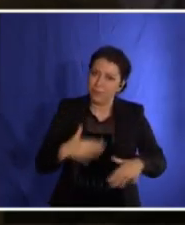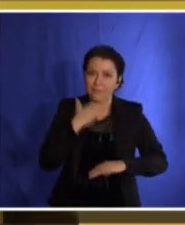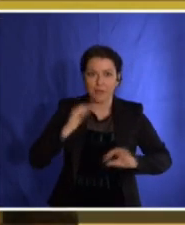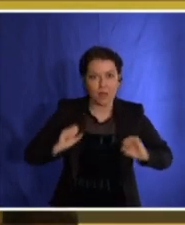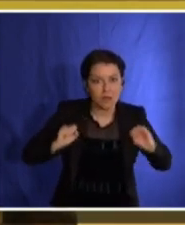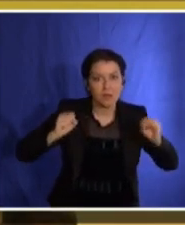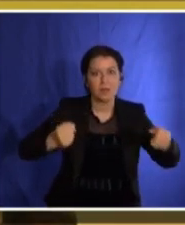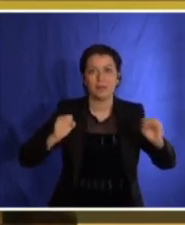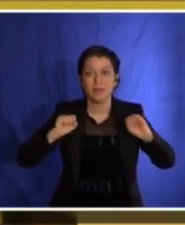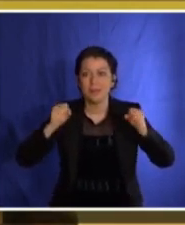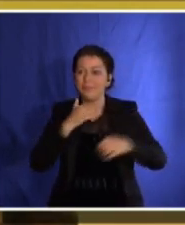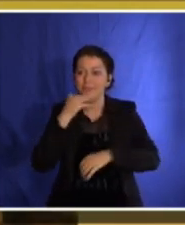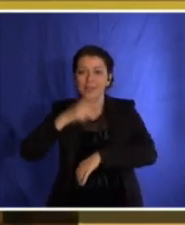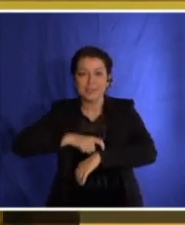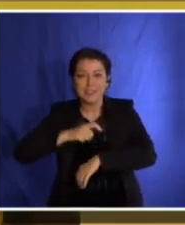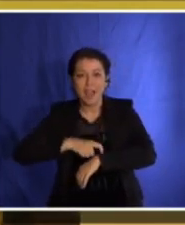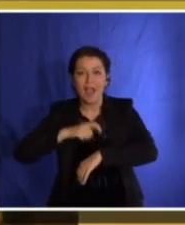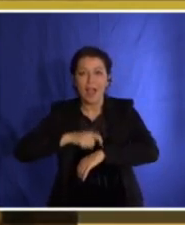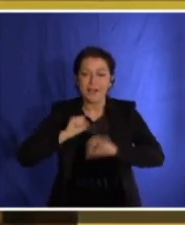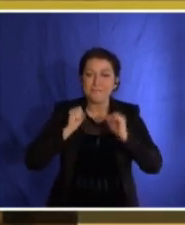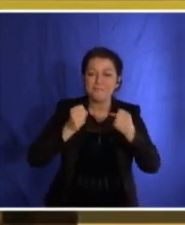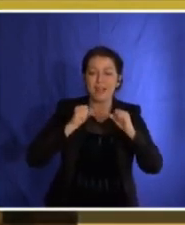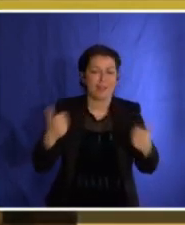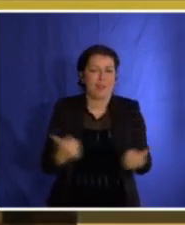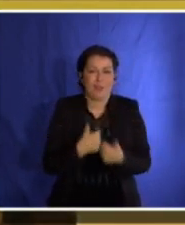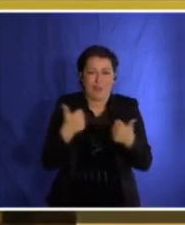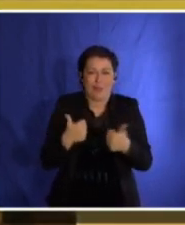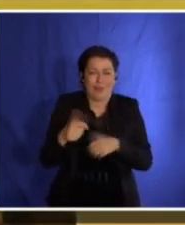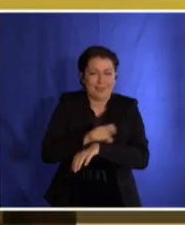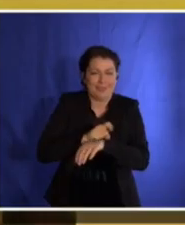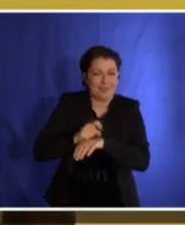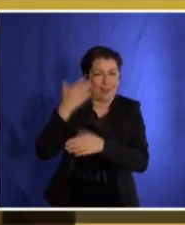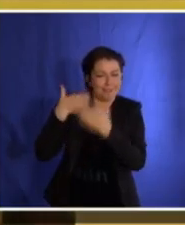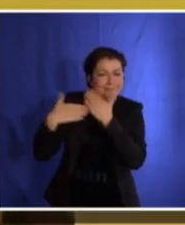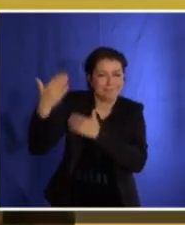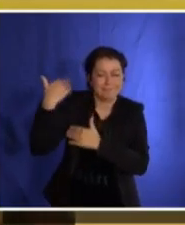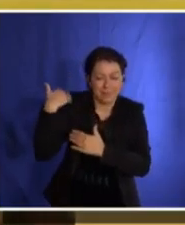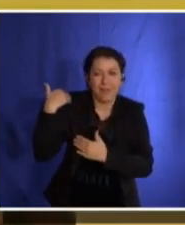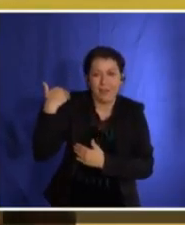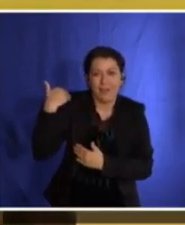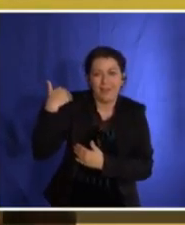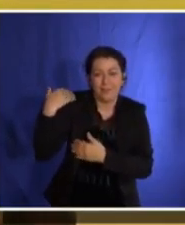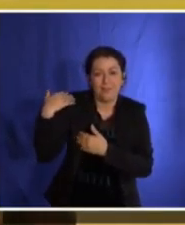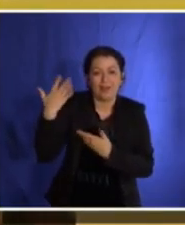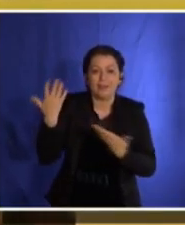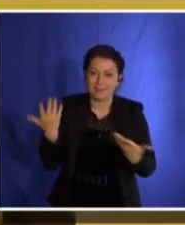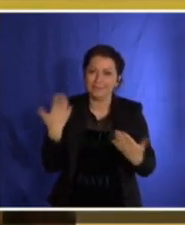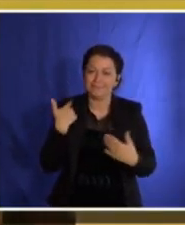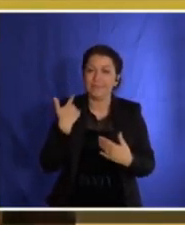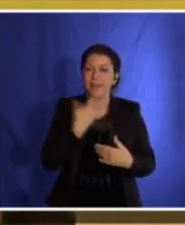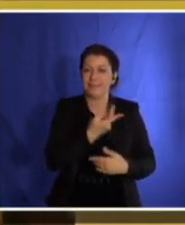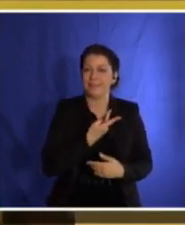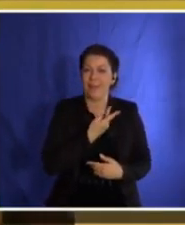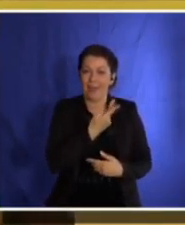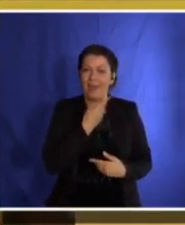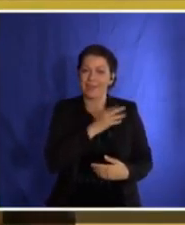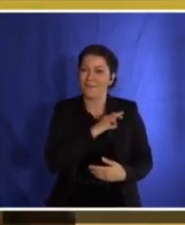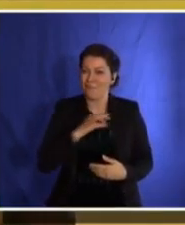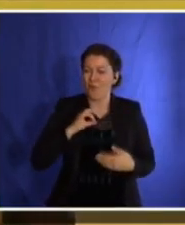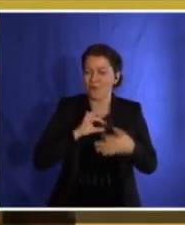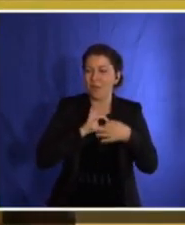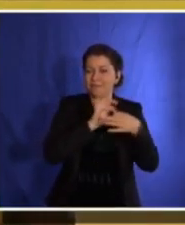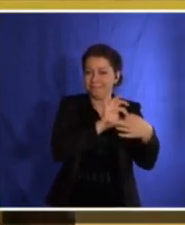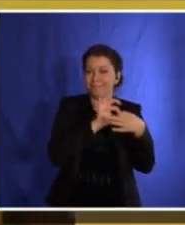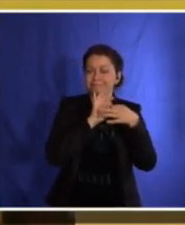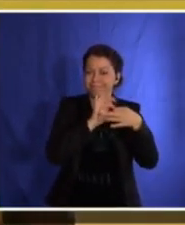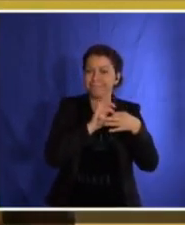voller Zeiteinsatz, es war eine ganz tolle Zeit. Aus dieser Zeit ist eben unsere Freundschaft gewachsen und jetzt ist es eine